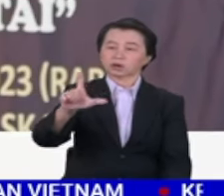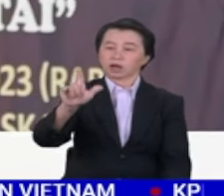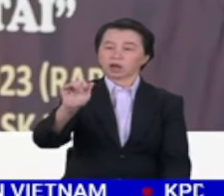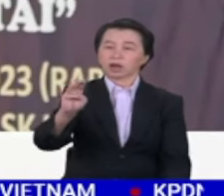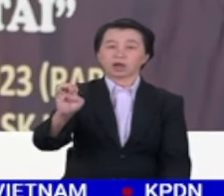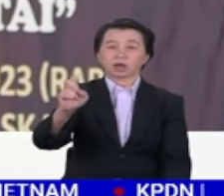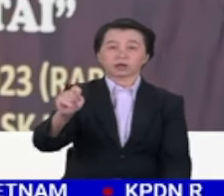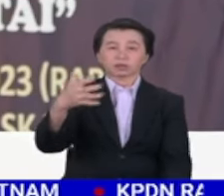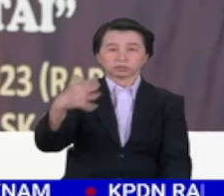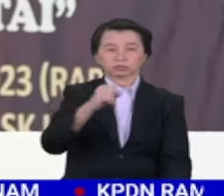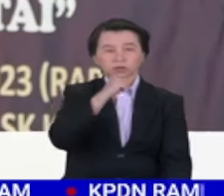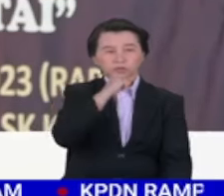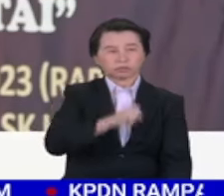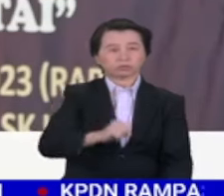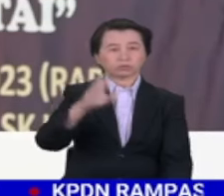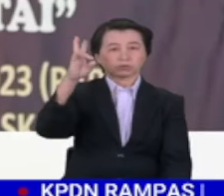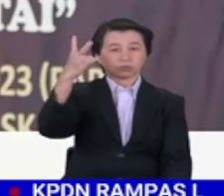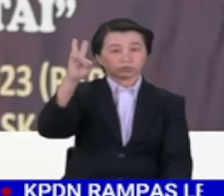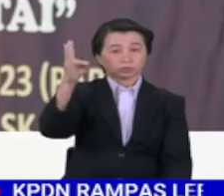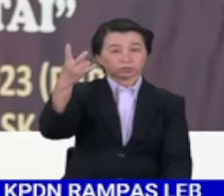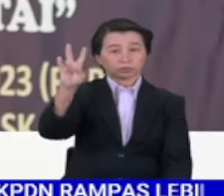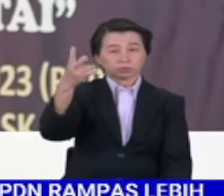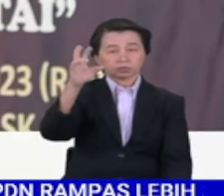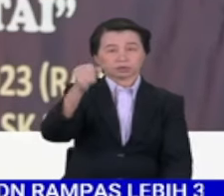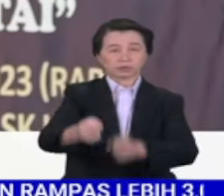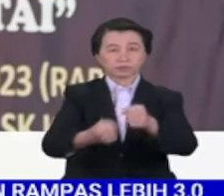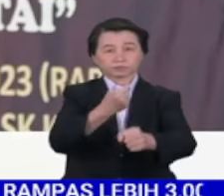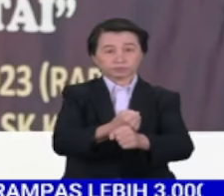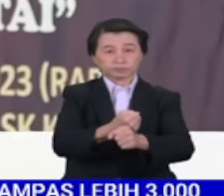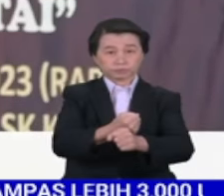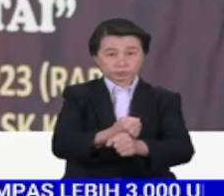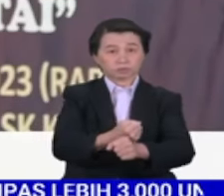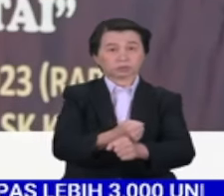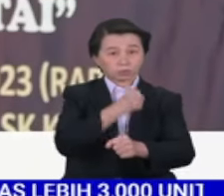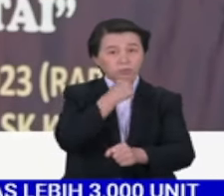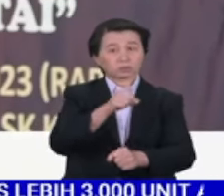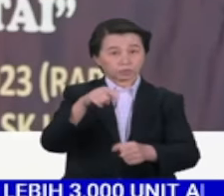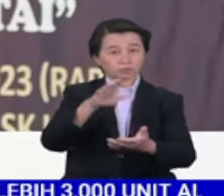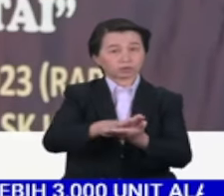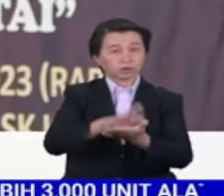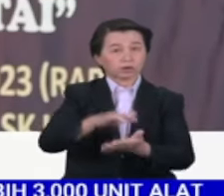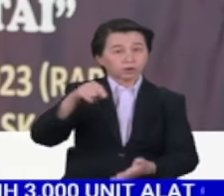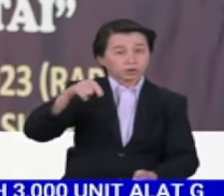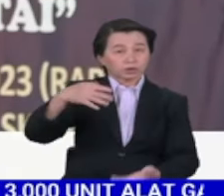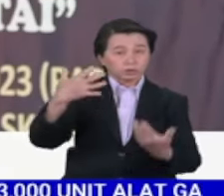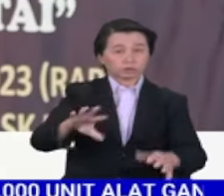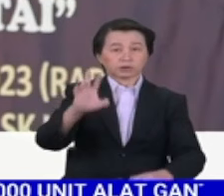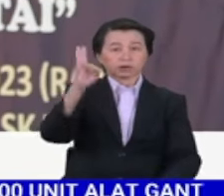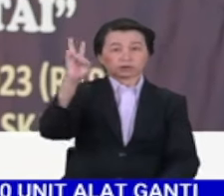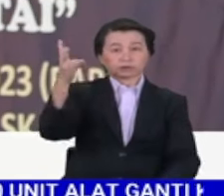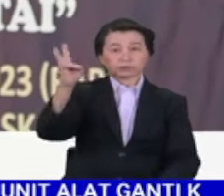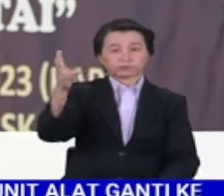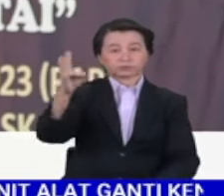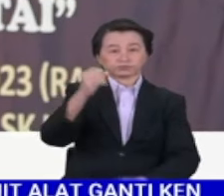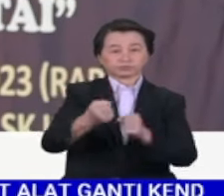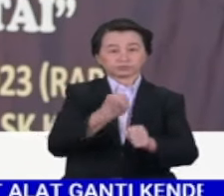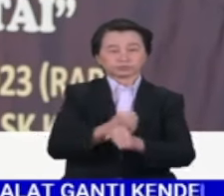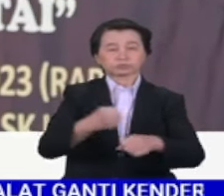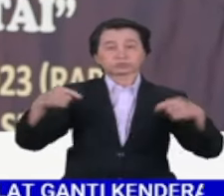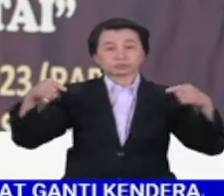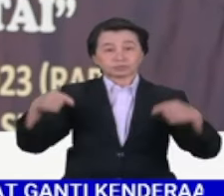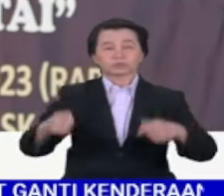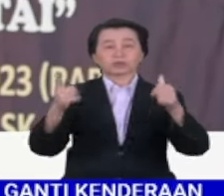17 tahun umur 17 tahun umur dia tapi inilah kali